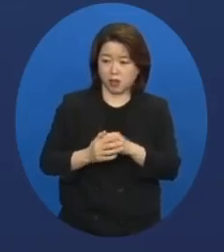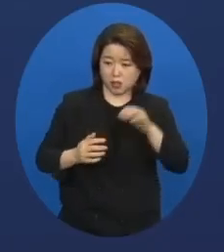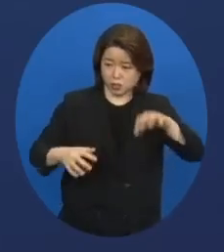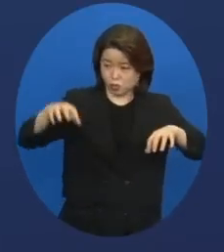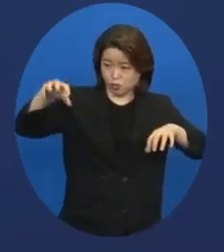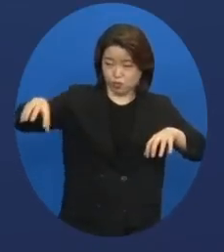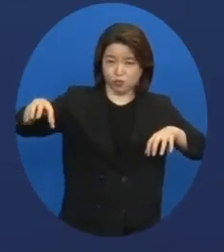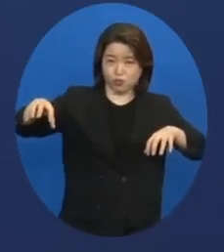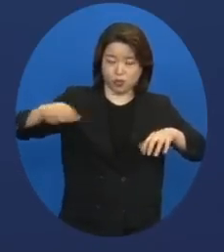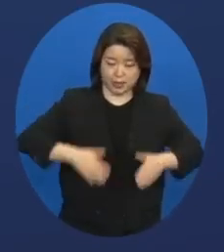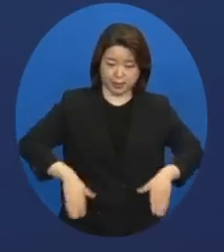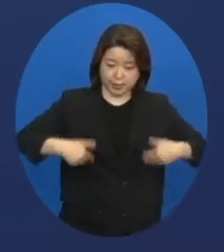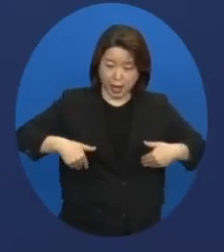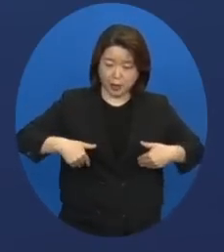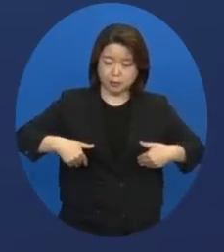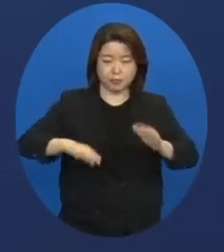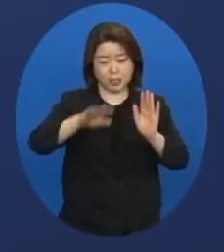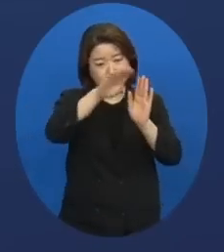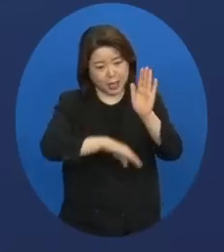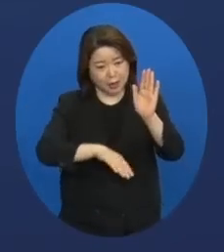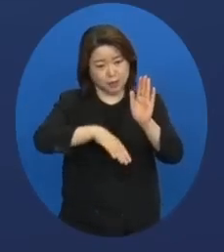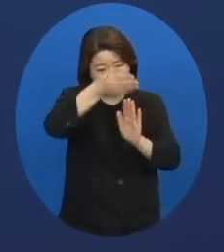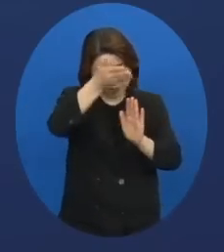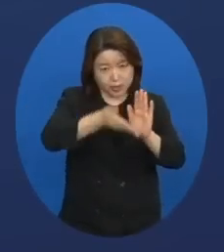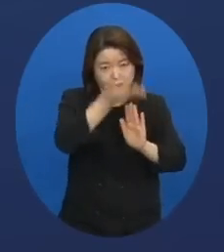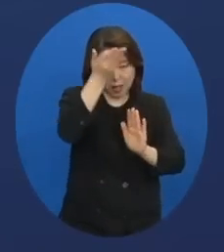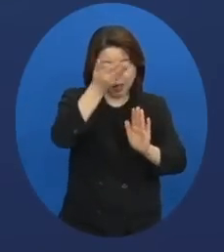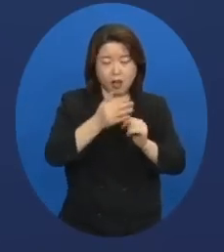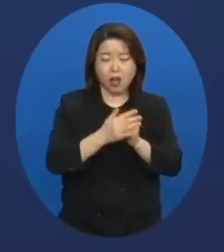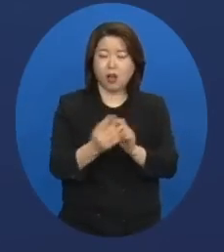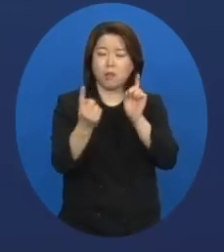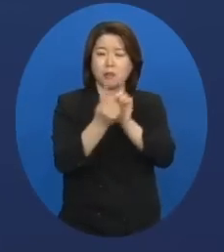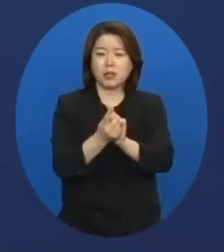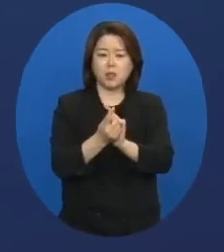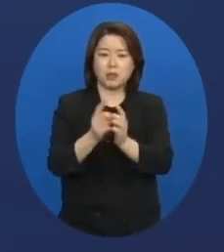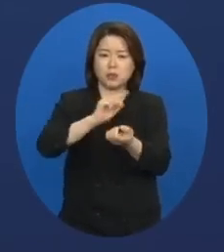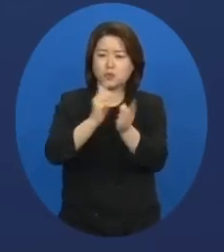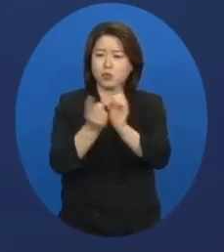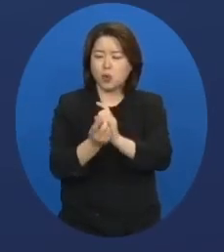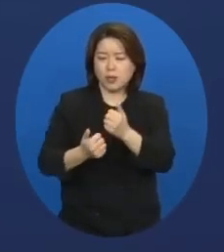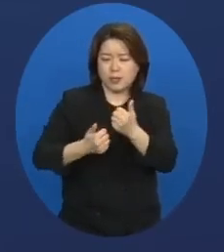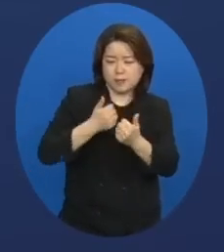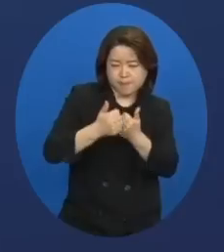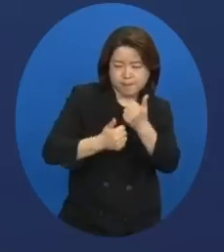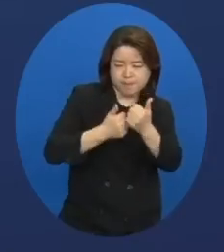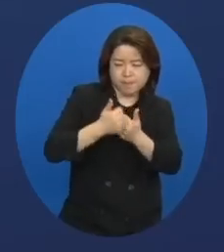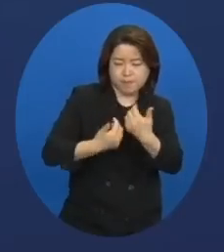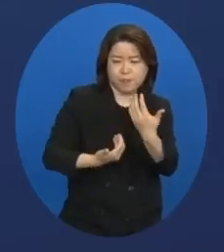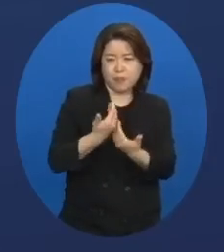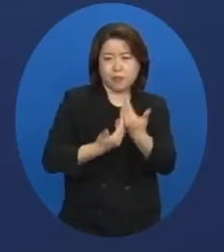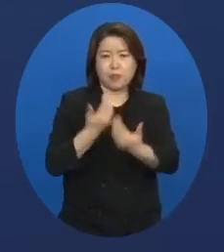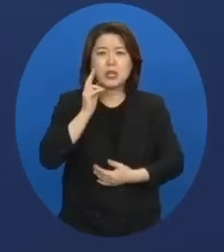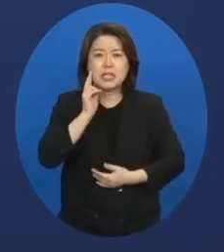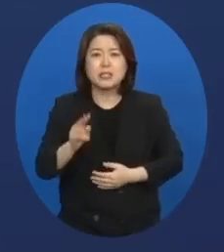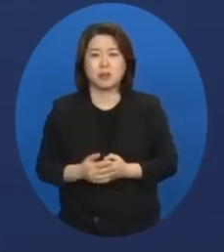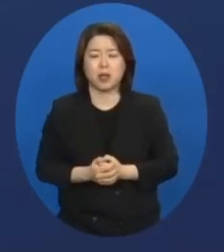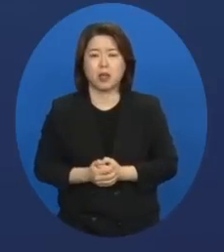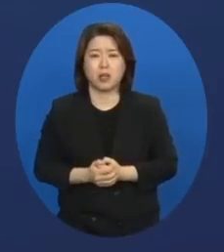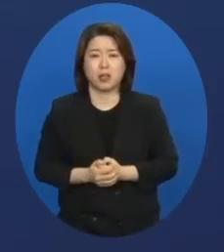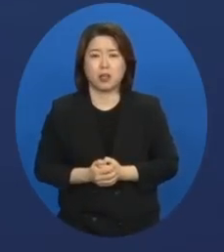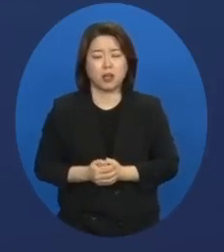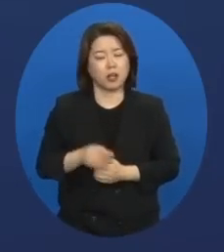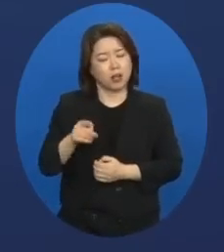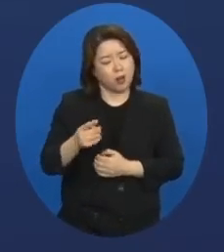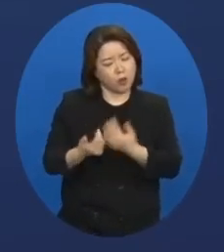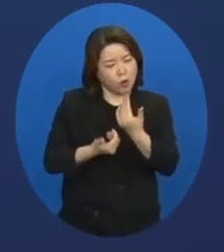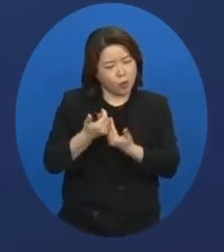만나보면 서로에 대한 적대감이 너무 심하다는 거예요. 이렇게까지 적대감이 심한데